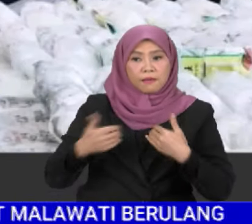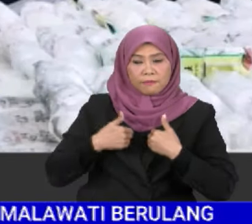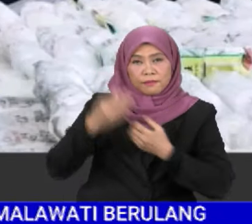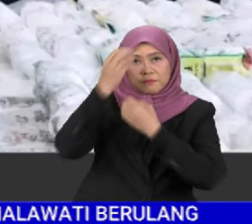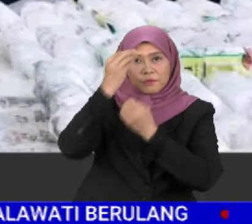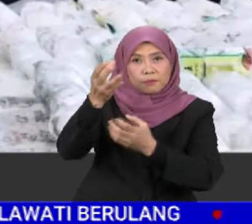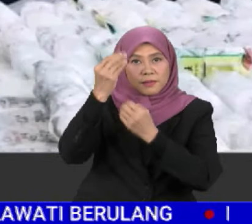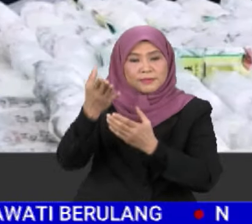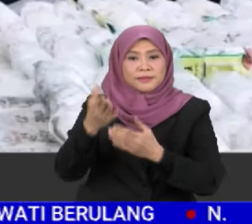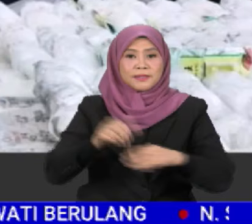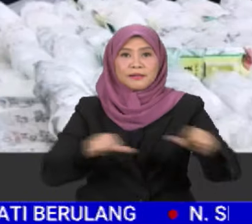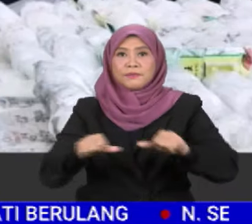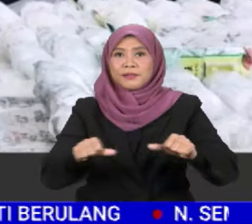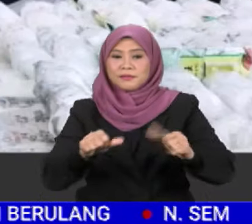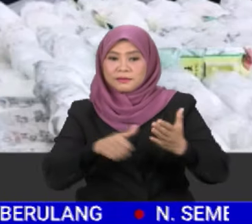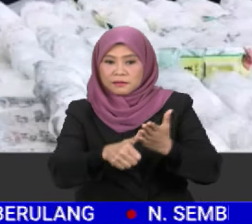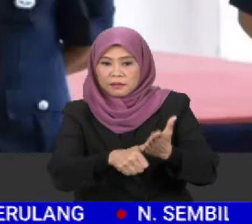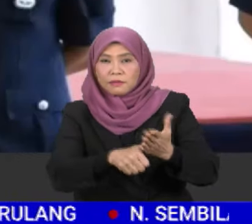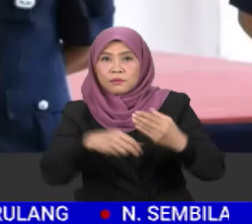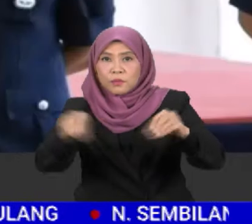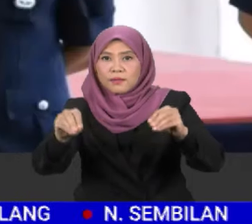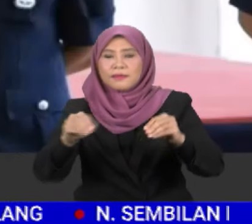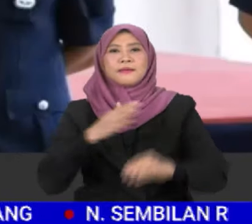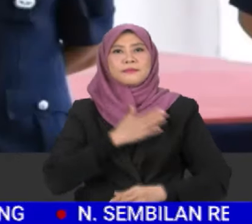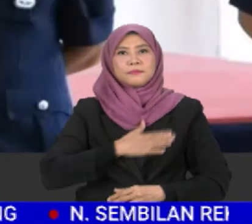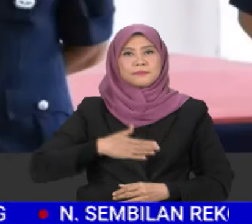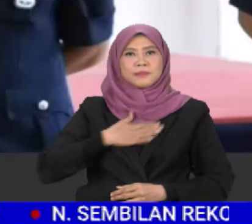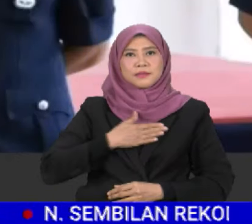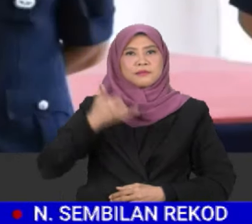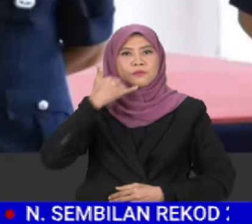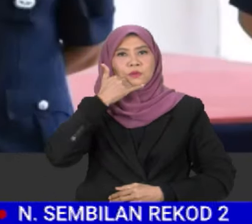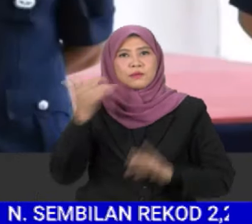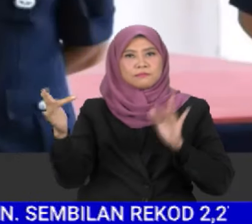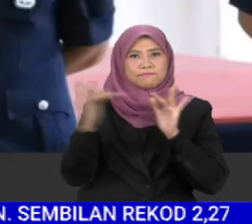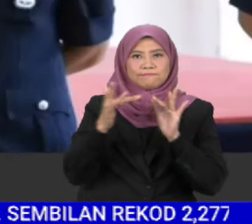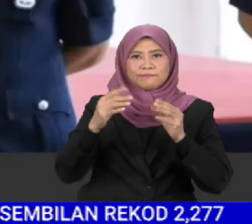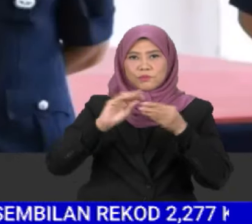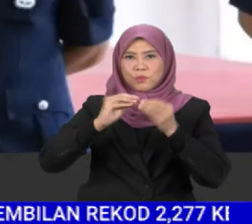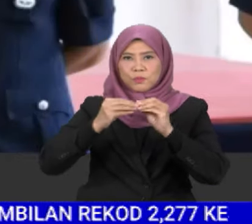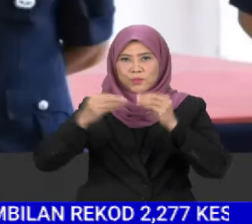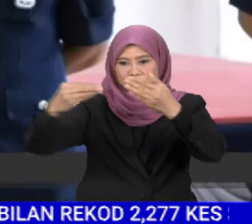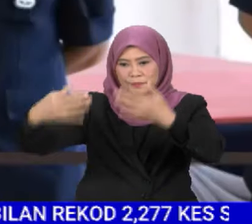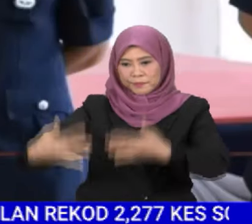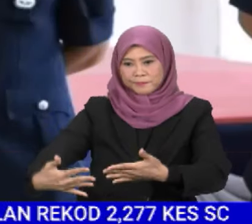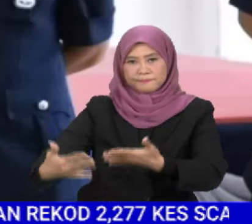berkaitan kegiatan salah lagunya dada diminta menghubungi kalian